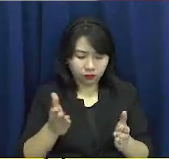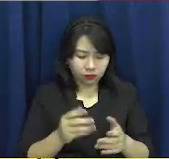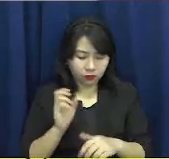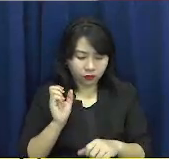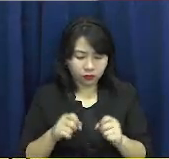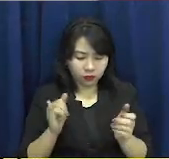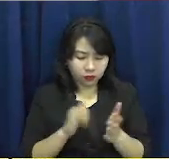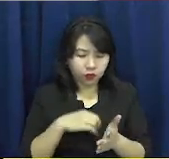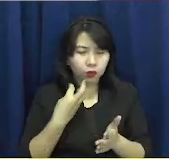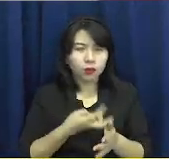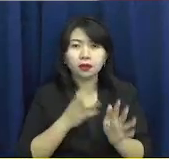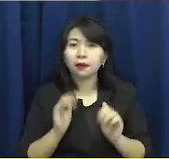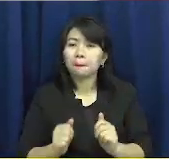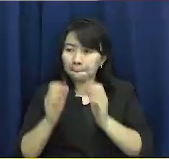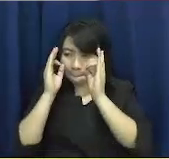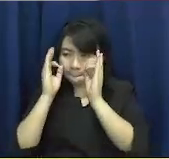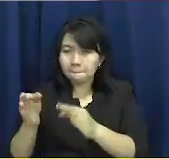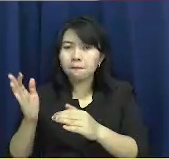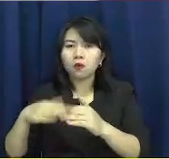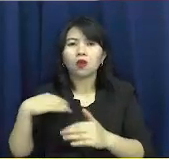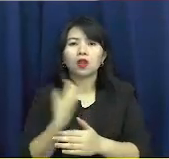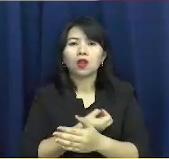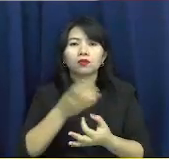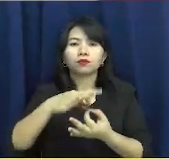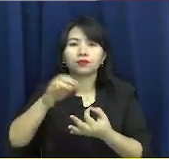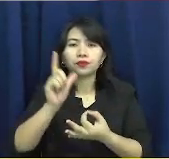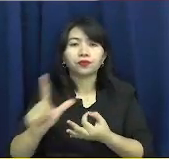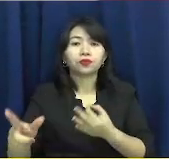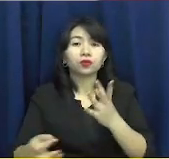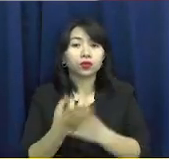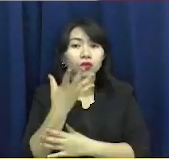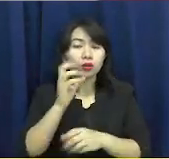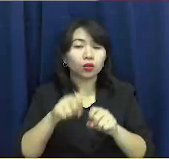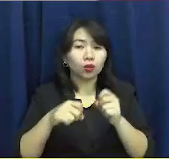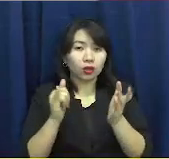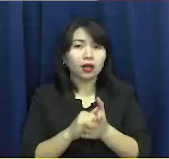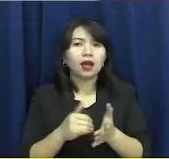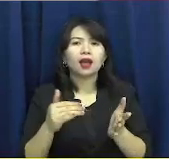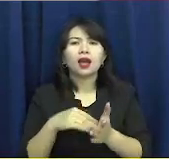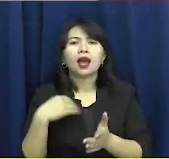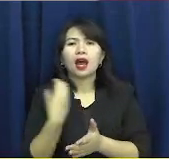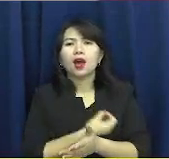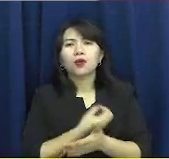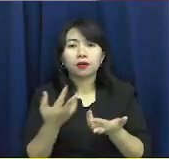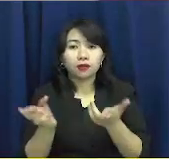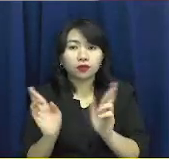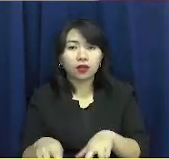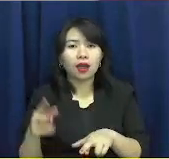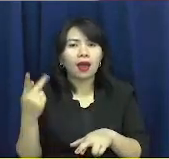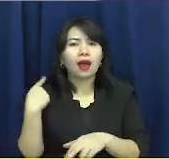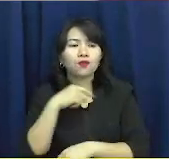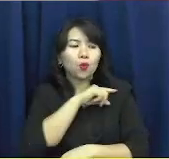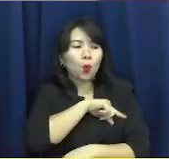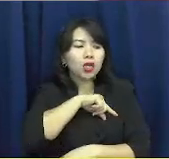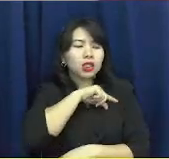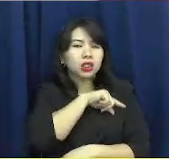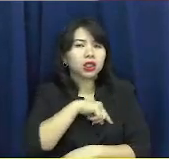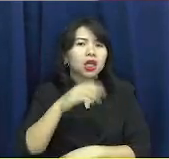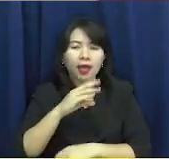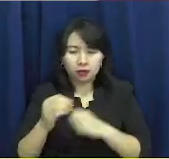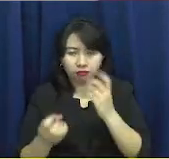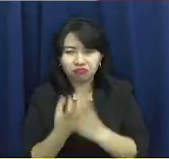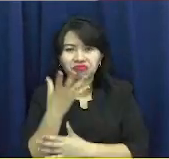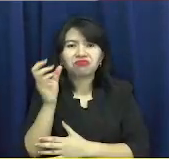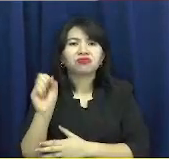that we can focus on our spiritual growth para na sa ganun, yung fruit will have the quality. Palaguin man